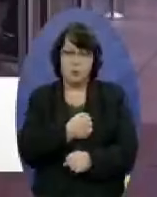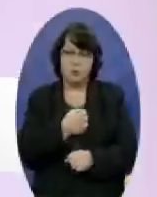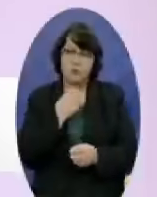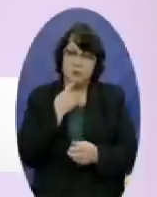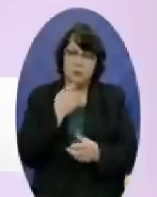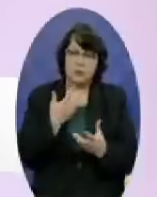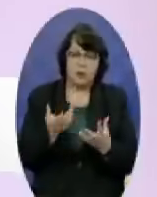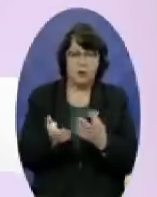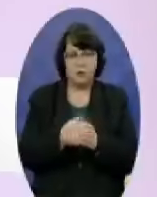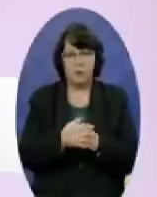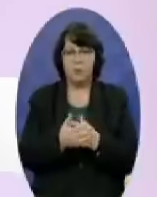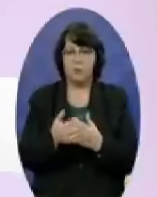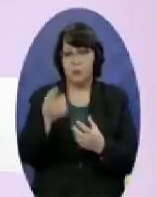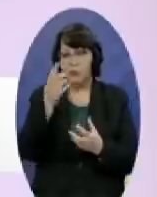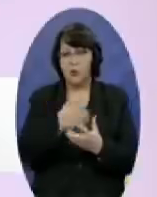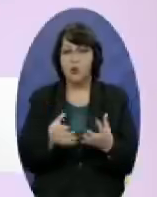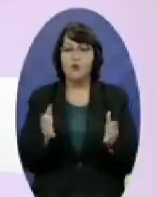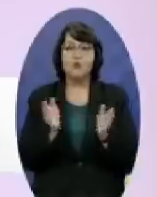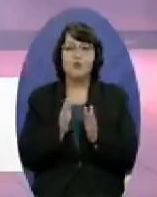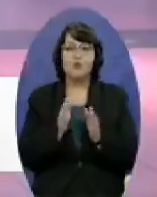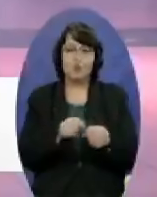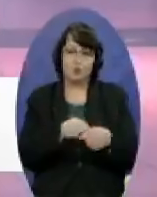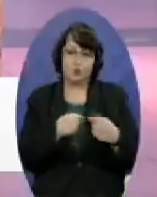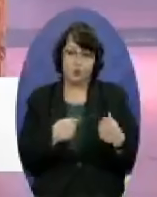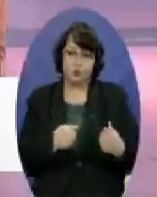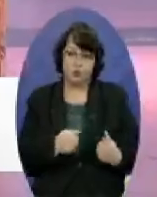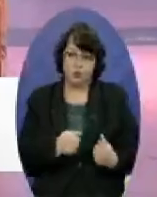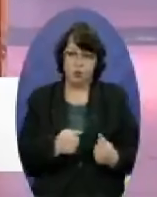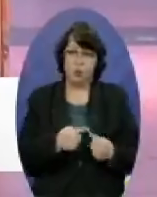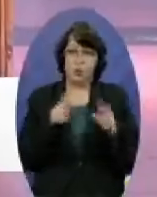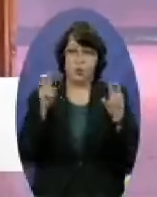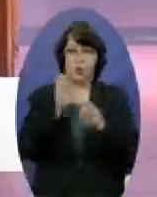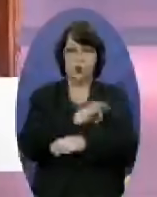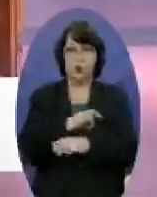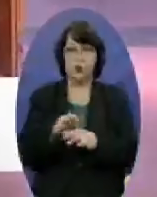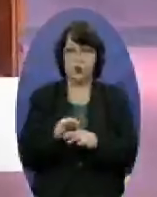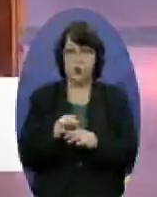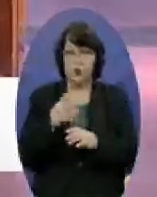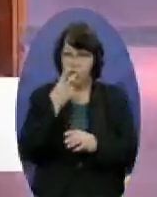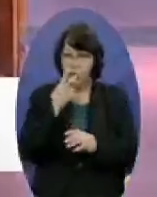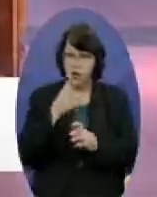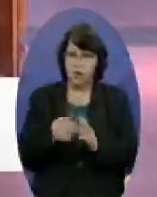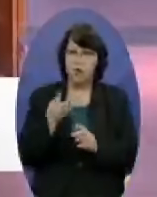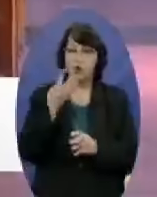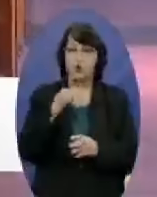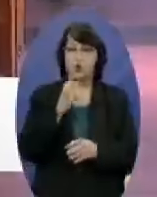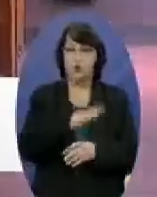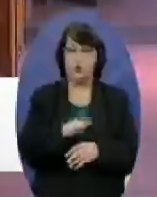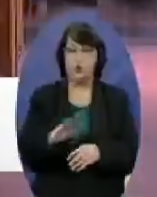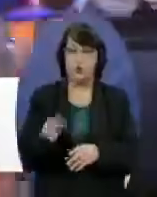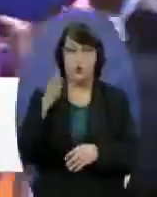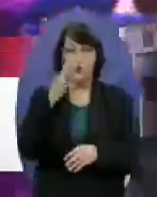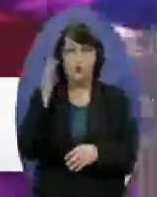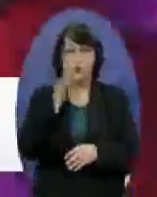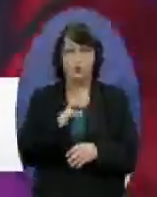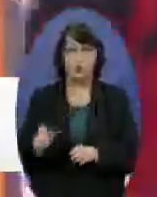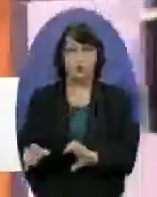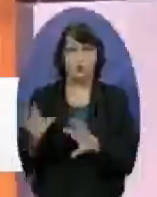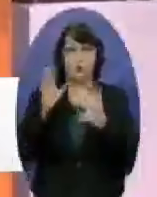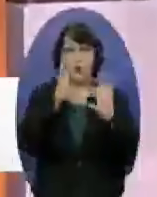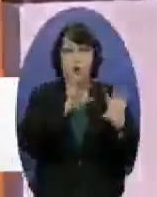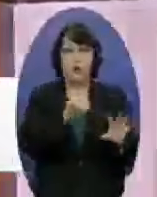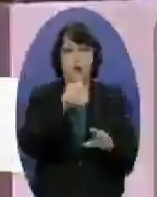гарч байна. Харин бяцхан зүрх төслийн хүрээнд энэ боломжгүй хүүхдүүдэд туслаж нийтдээ 40 хүүхдийг хэлийн чандад хагалгаанд